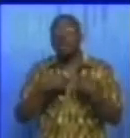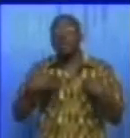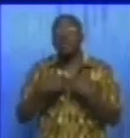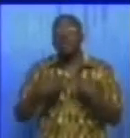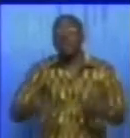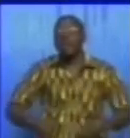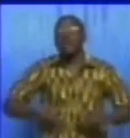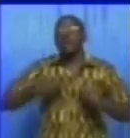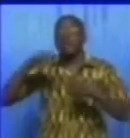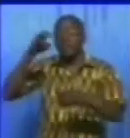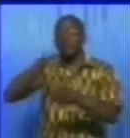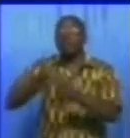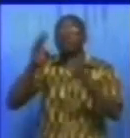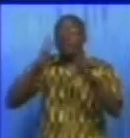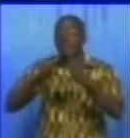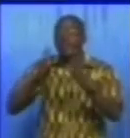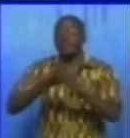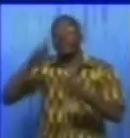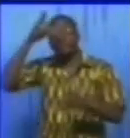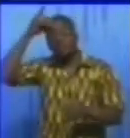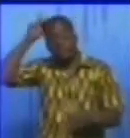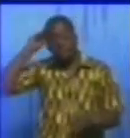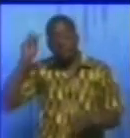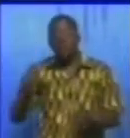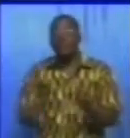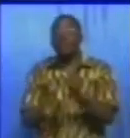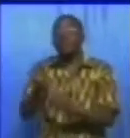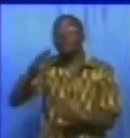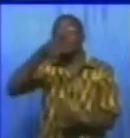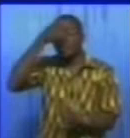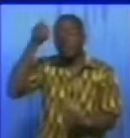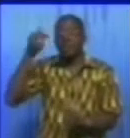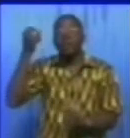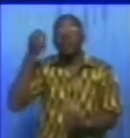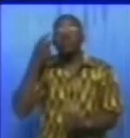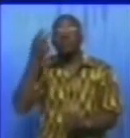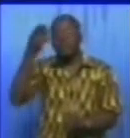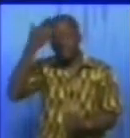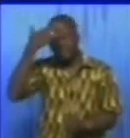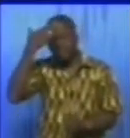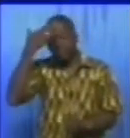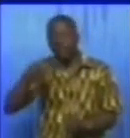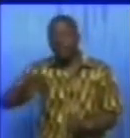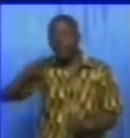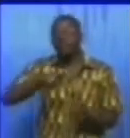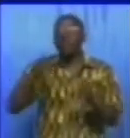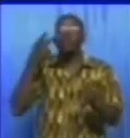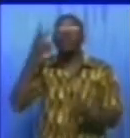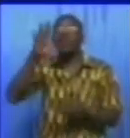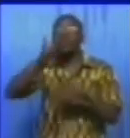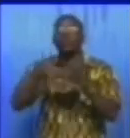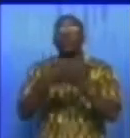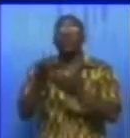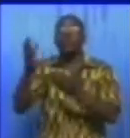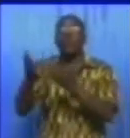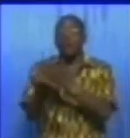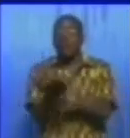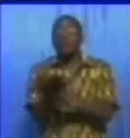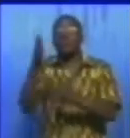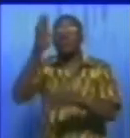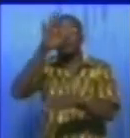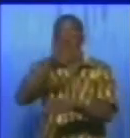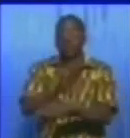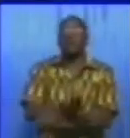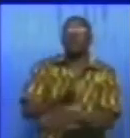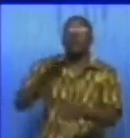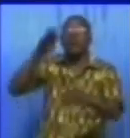ville de Dori et vous êtes bien placé pour le savoir parce que vous voyez que tous les matins et tous les soirs,